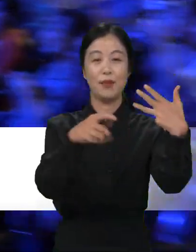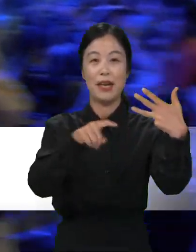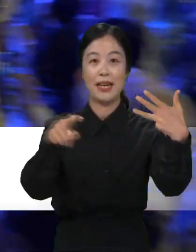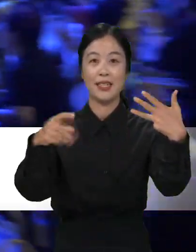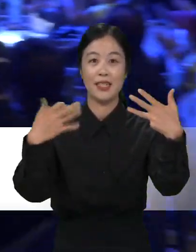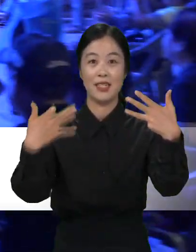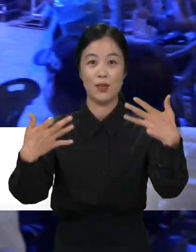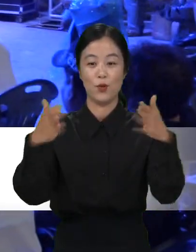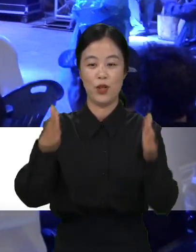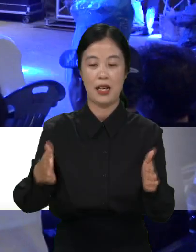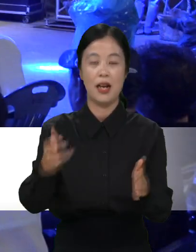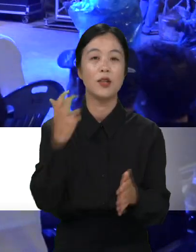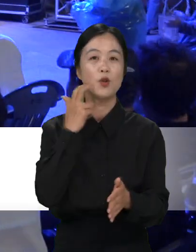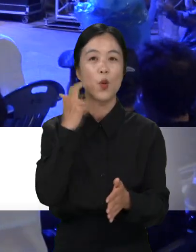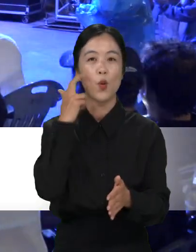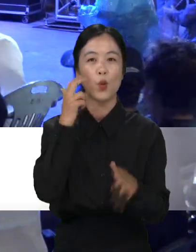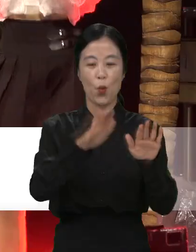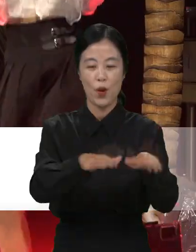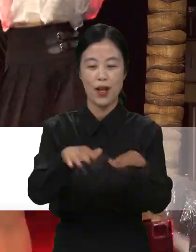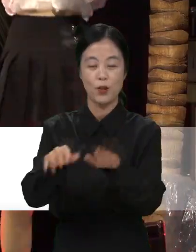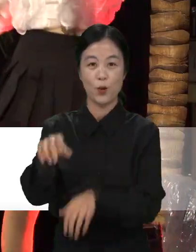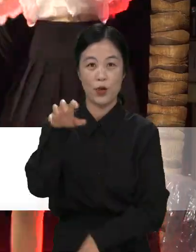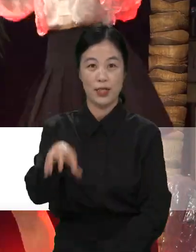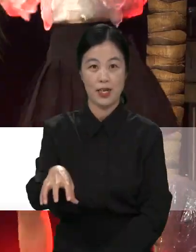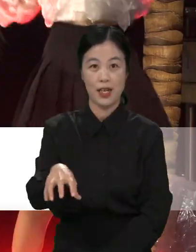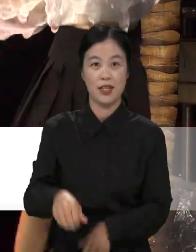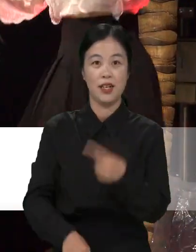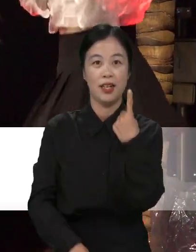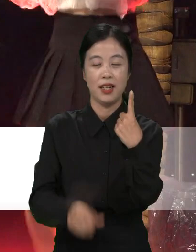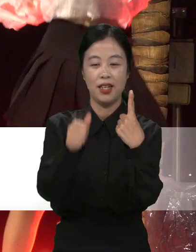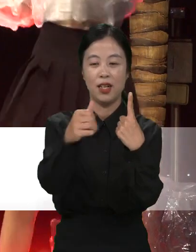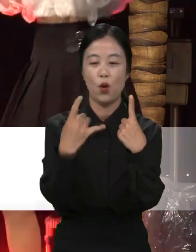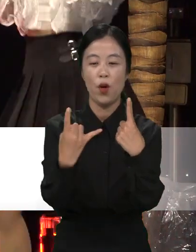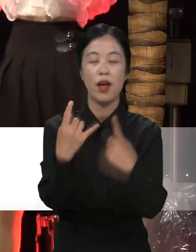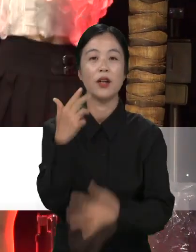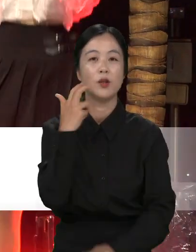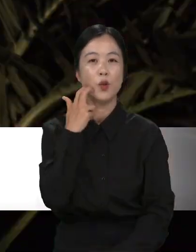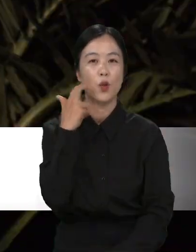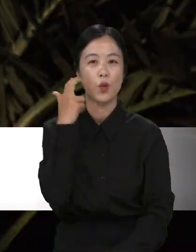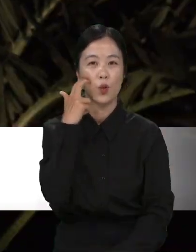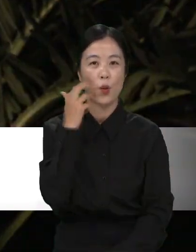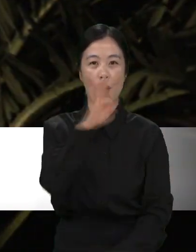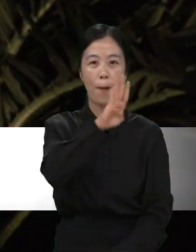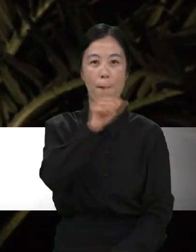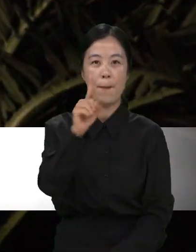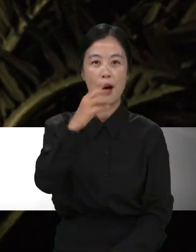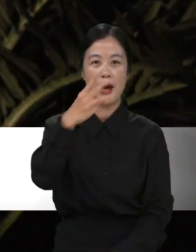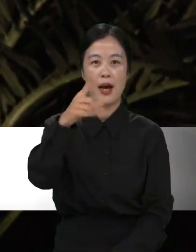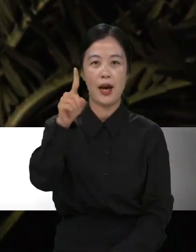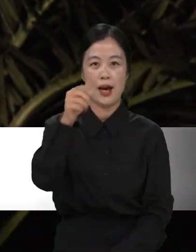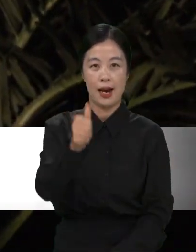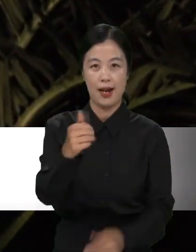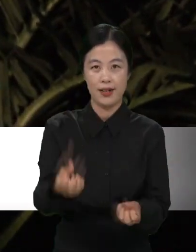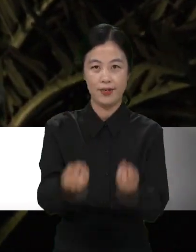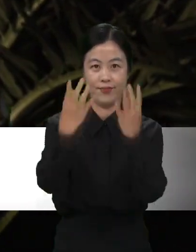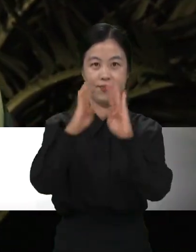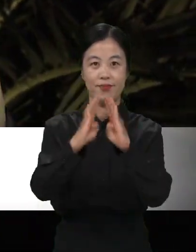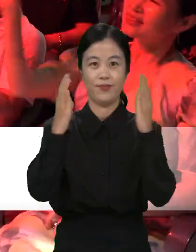지난 18일과 19일 양일간 송도 해수욕장 일원에서 제1회 송도 바라페스타가